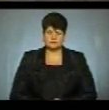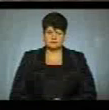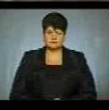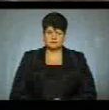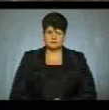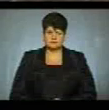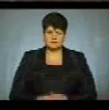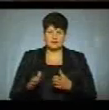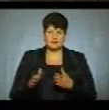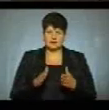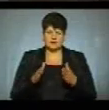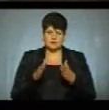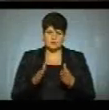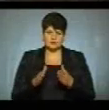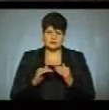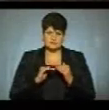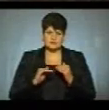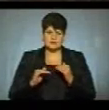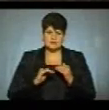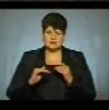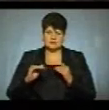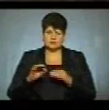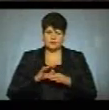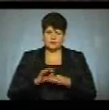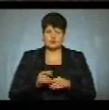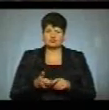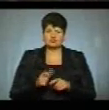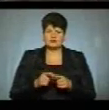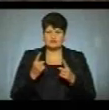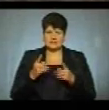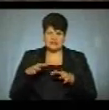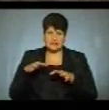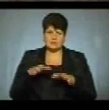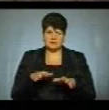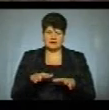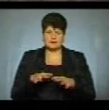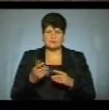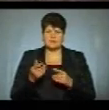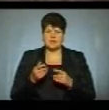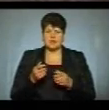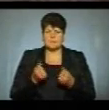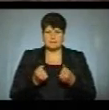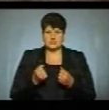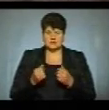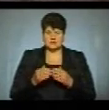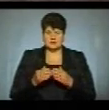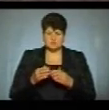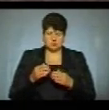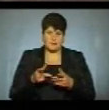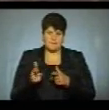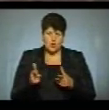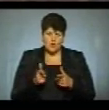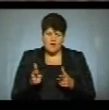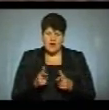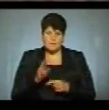На дорозі зрізка напливів проводимо. Для того, щоб дуже великі напливи, машини черкають цим. Підготовляємо, подальшому будемо